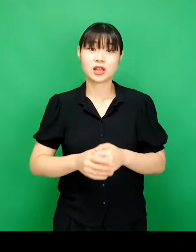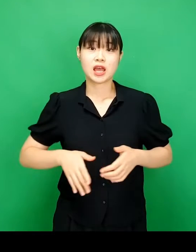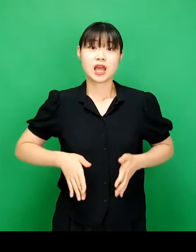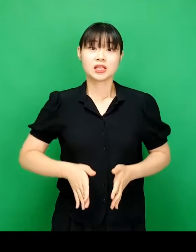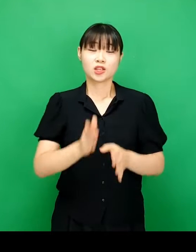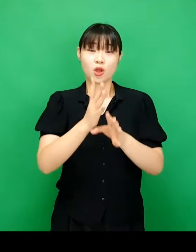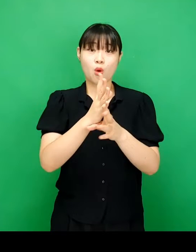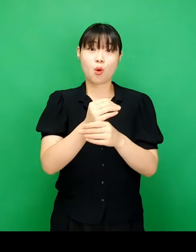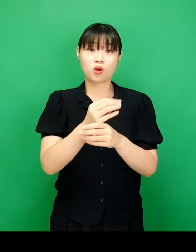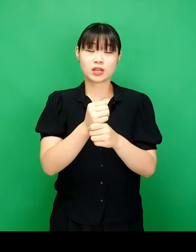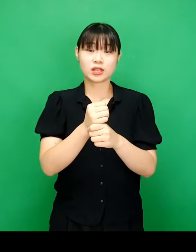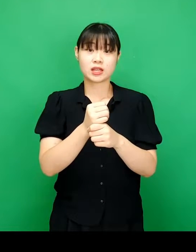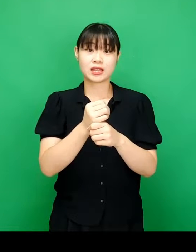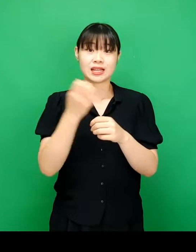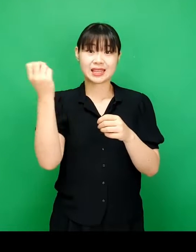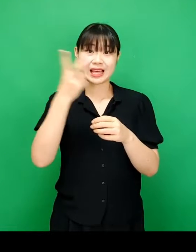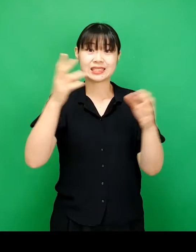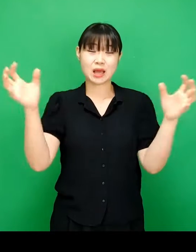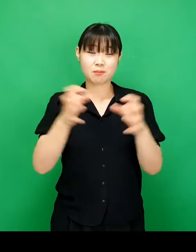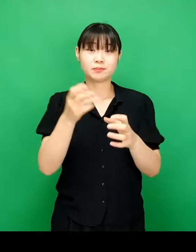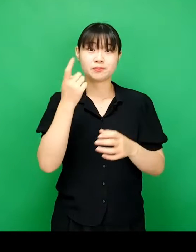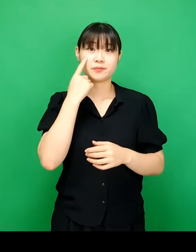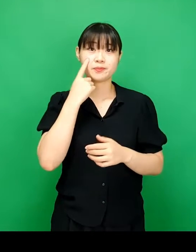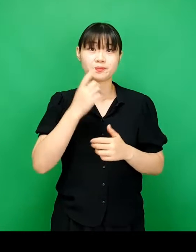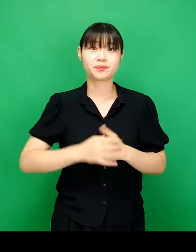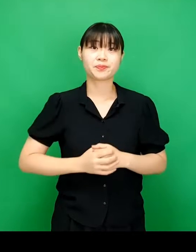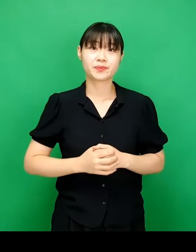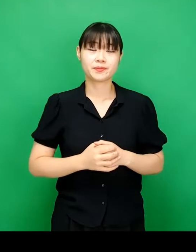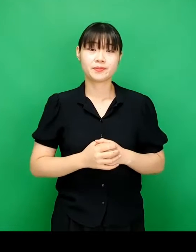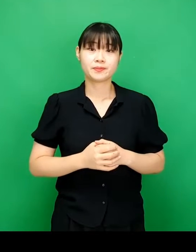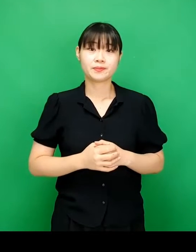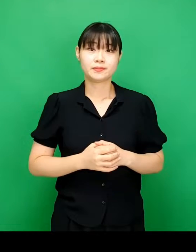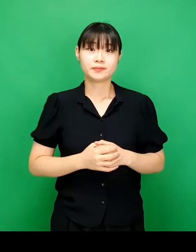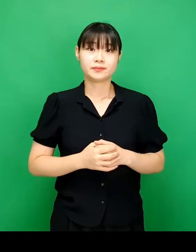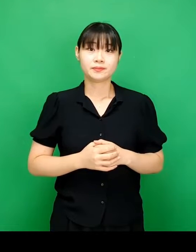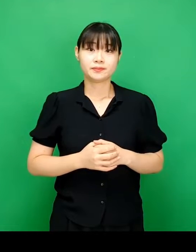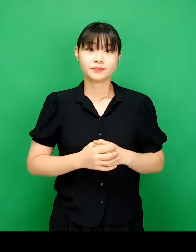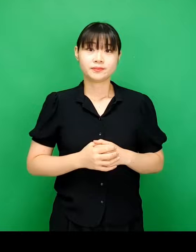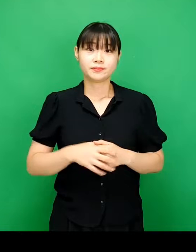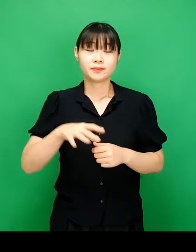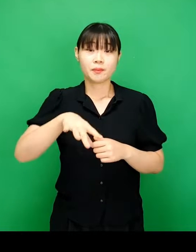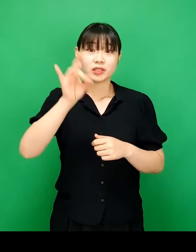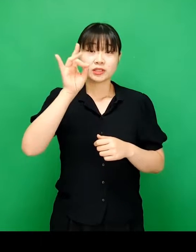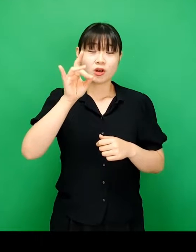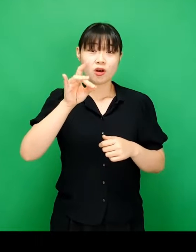들어갑니다. 이제 생년월일을 다시 합쳐보겠습니다.